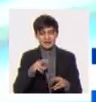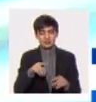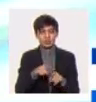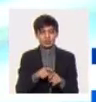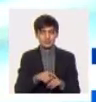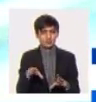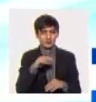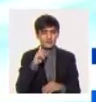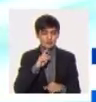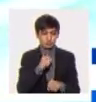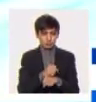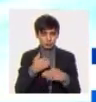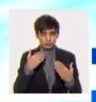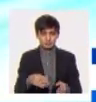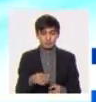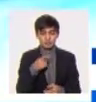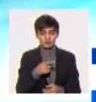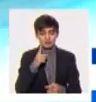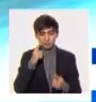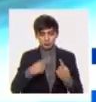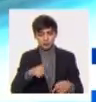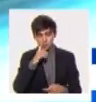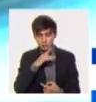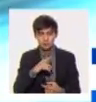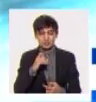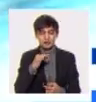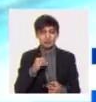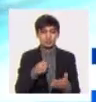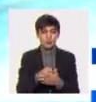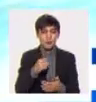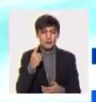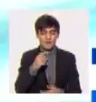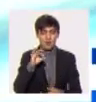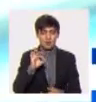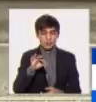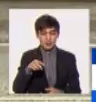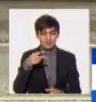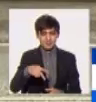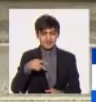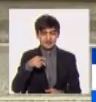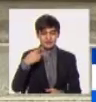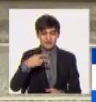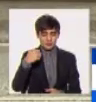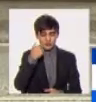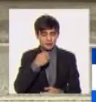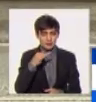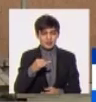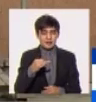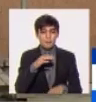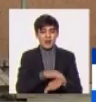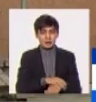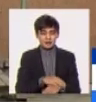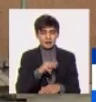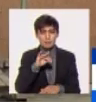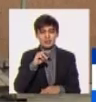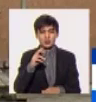фонд медицинского страхования. И поэтому до 1 октября 2020 года. Банкам и микрофинансовым